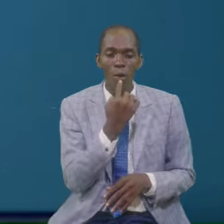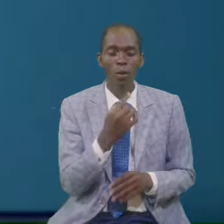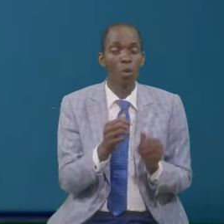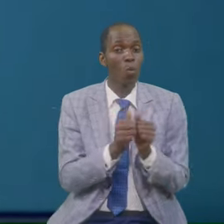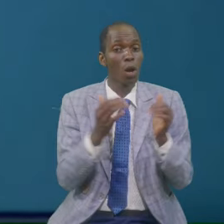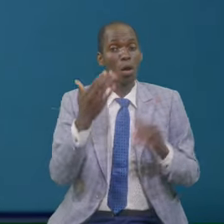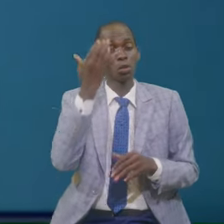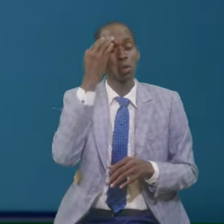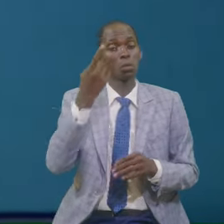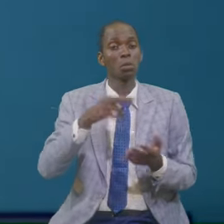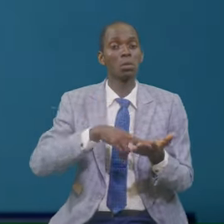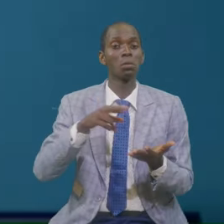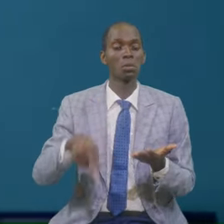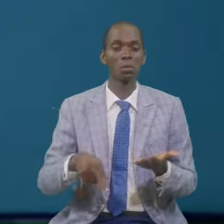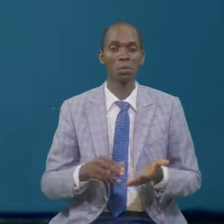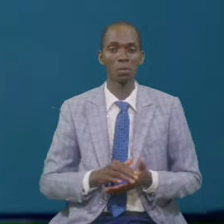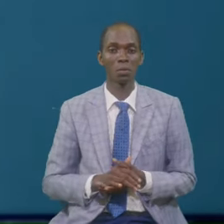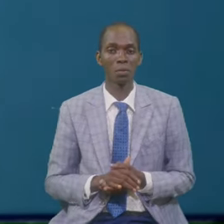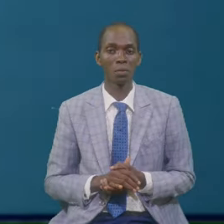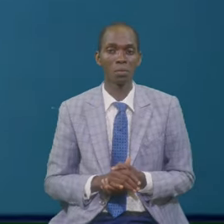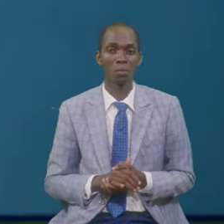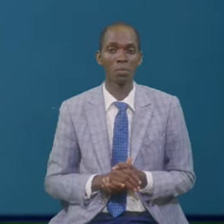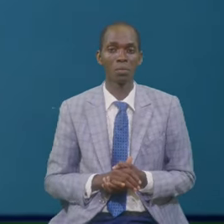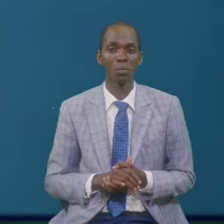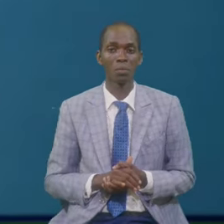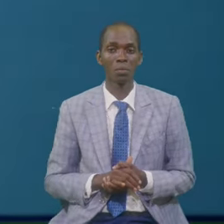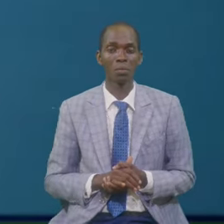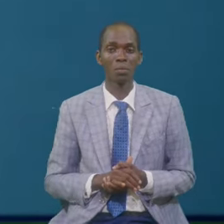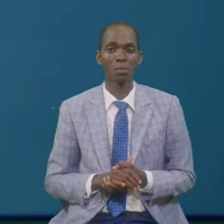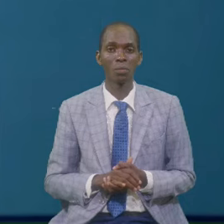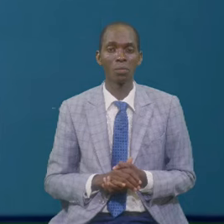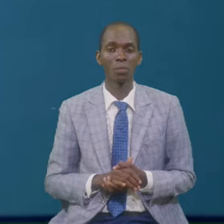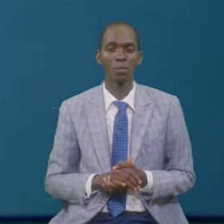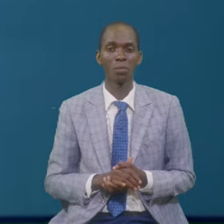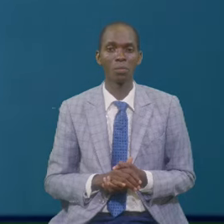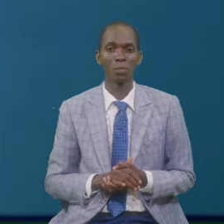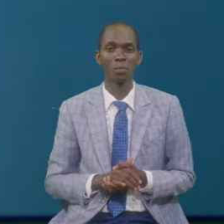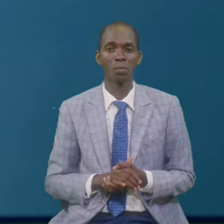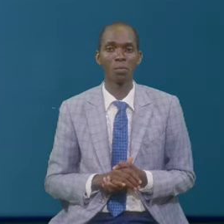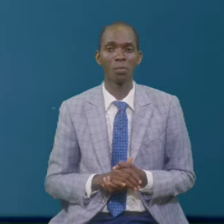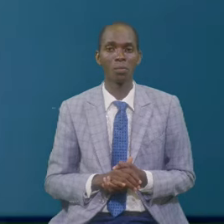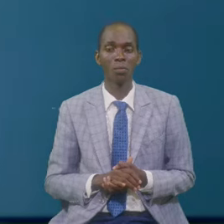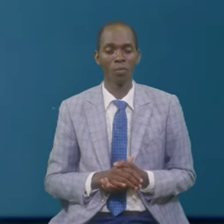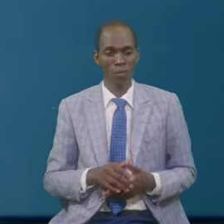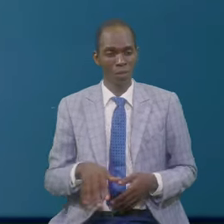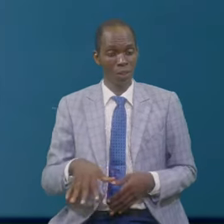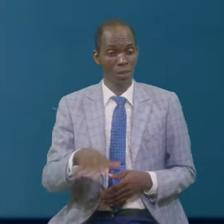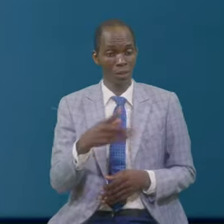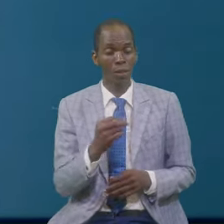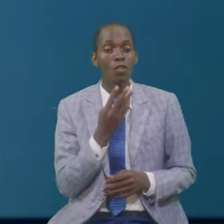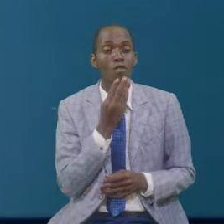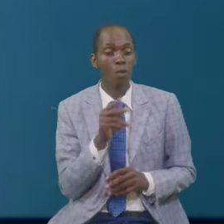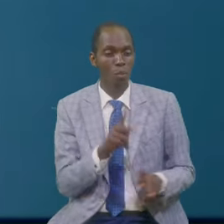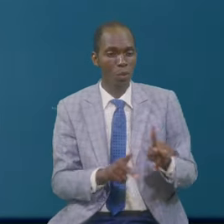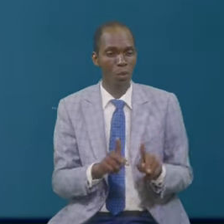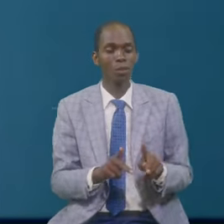ఏం చేశారంటే పర్యవసానం తెలియకుండానే అపవాది ఇచ్చిన చాక్లెట్ తినేశారు. They were still going by the title, the children